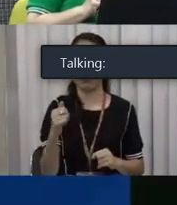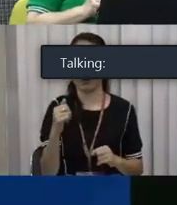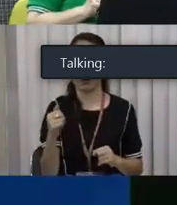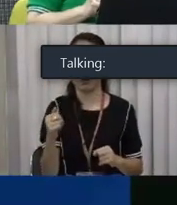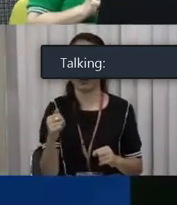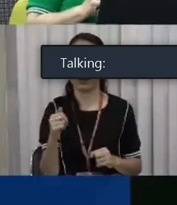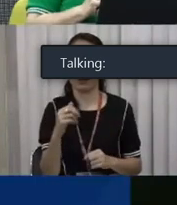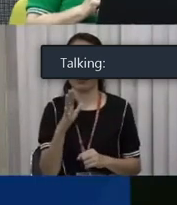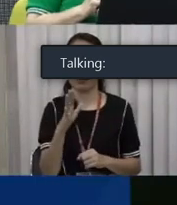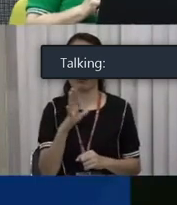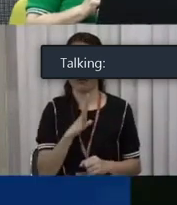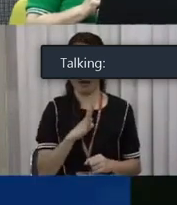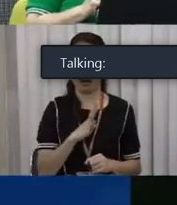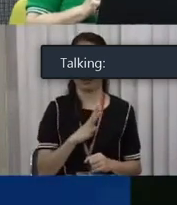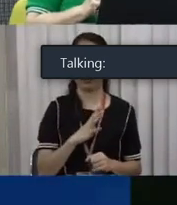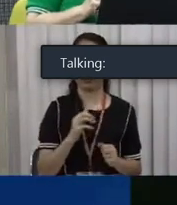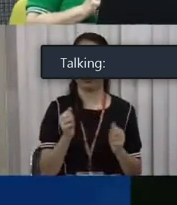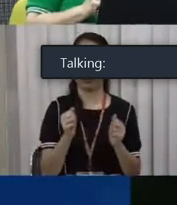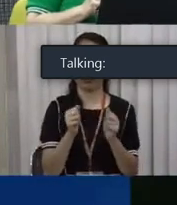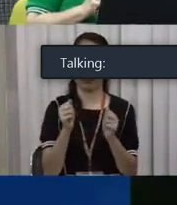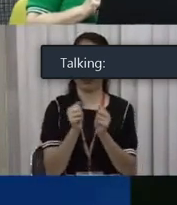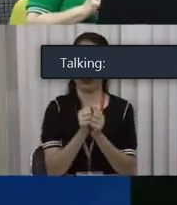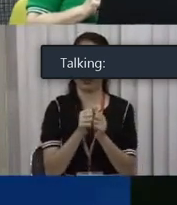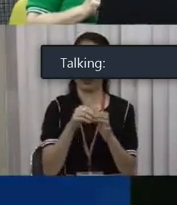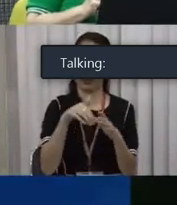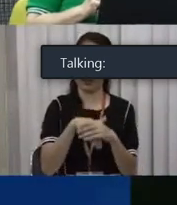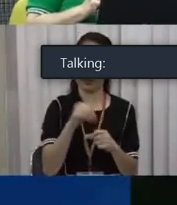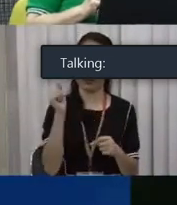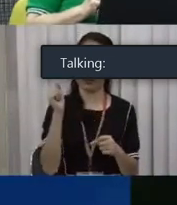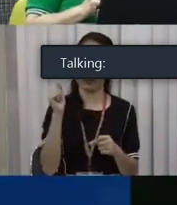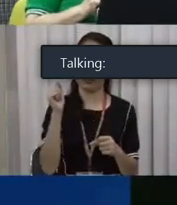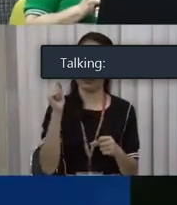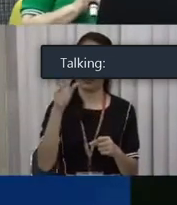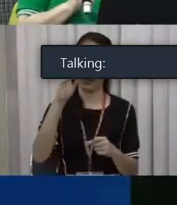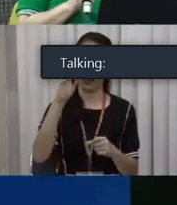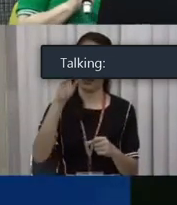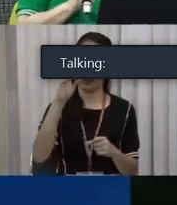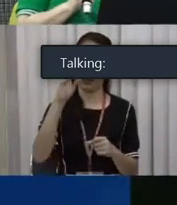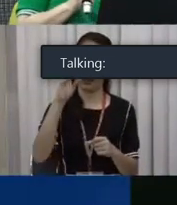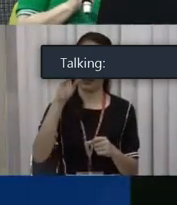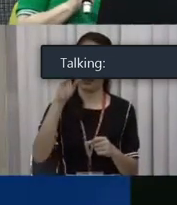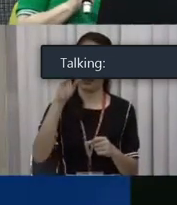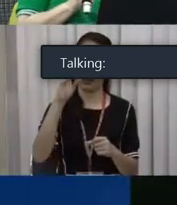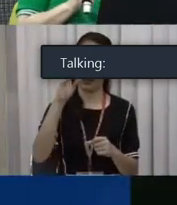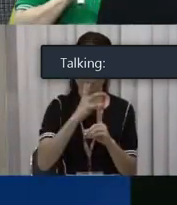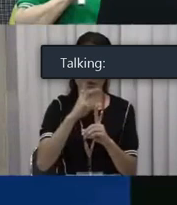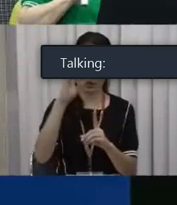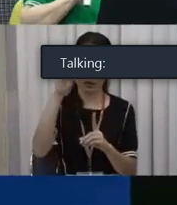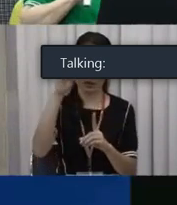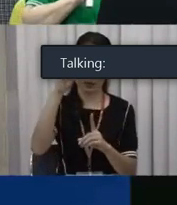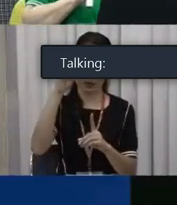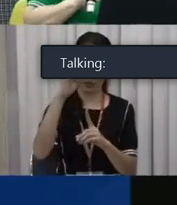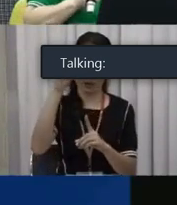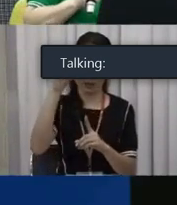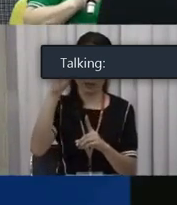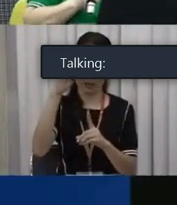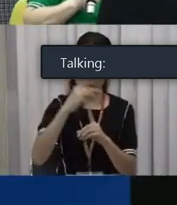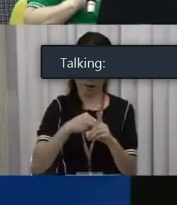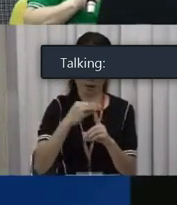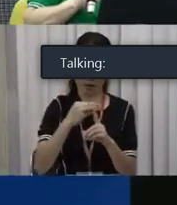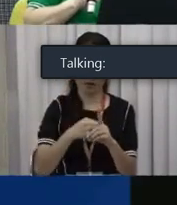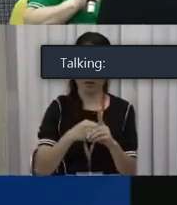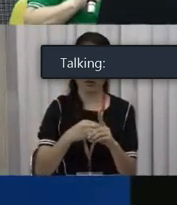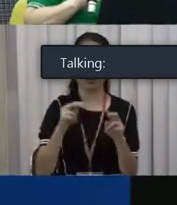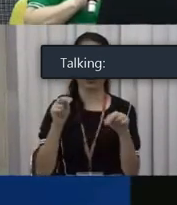6 months. So, ato na lang siyang kanang ma-separate na lang siya sa iyang trabaho. So, kaning tanan, dapat gid ni na